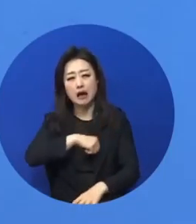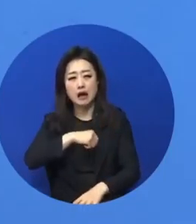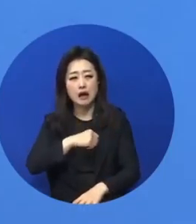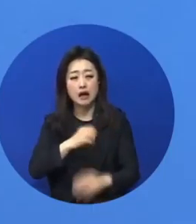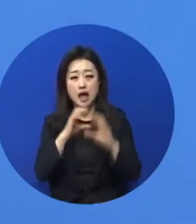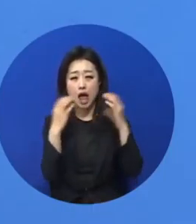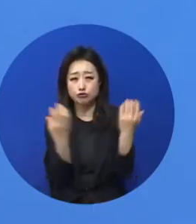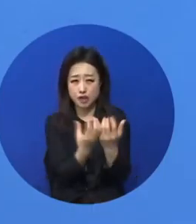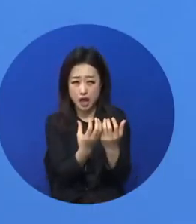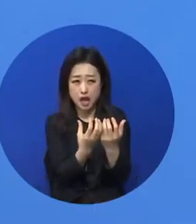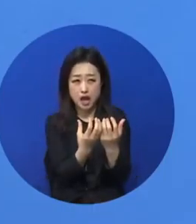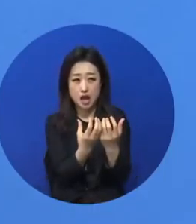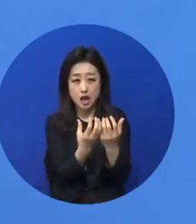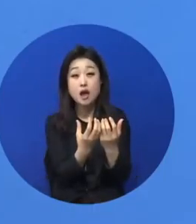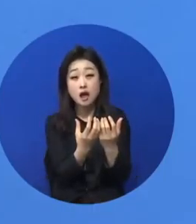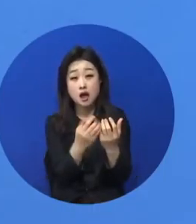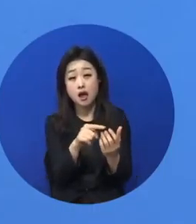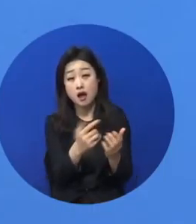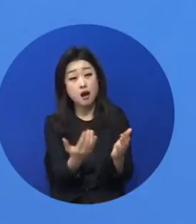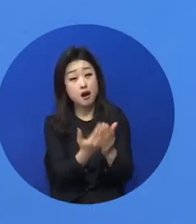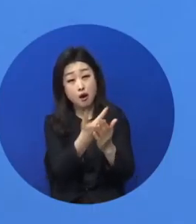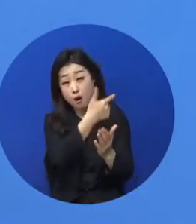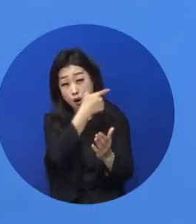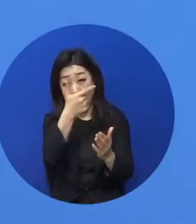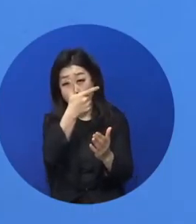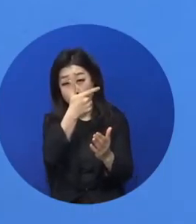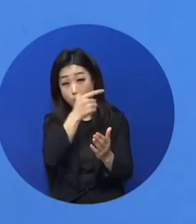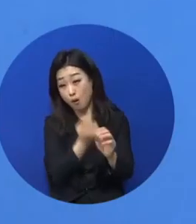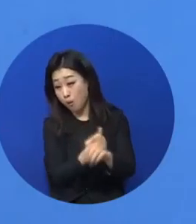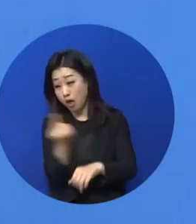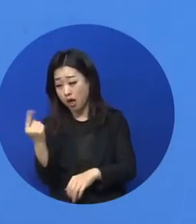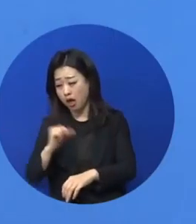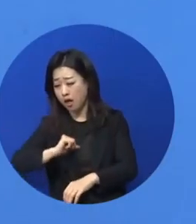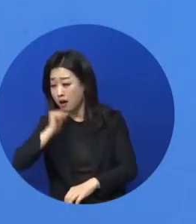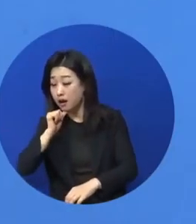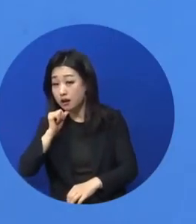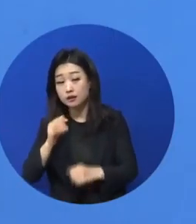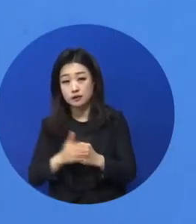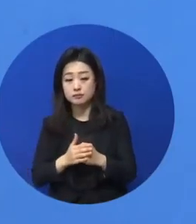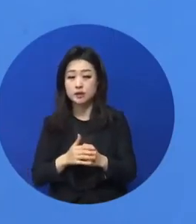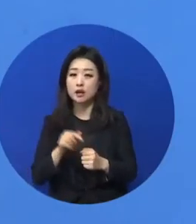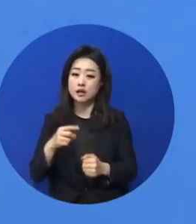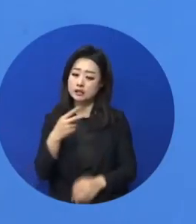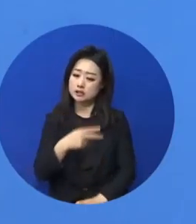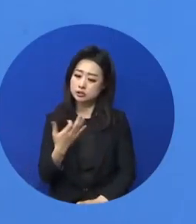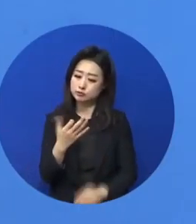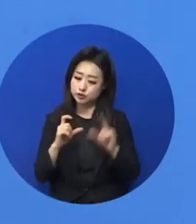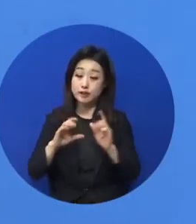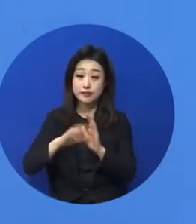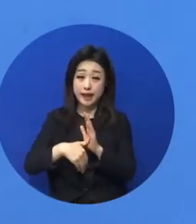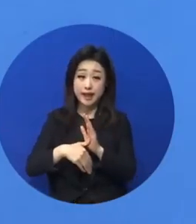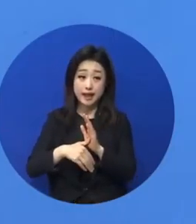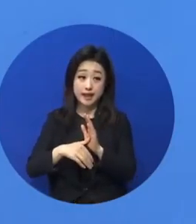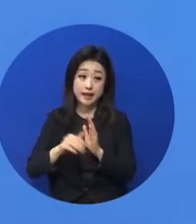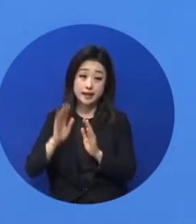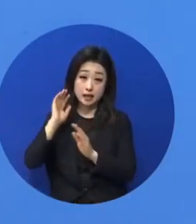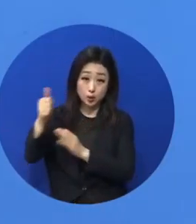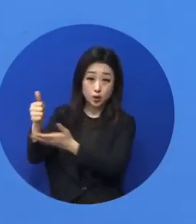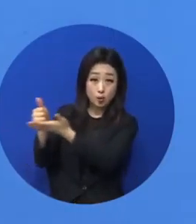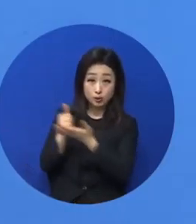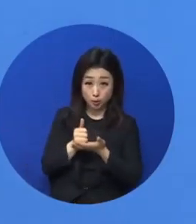쪽에 동부산, 서부산 쪽에 불균형이 굉장히 심각합니다. 그래서 저희들이 2019년도에 대통령님을